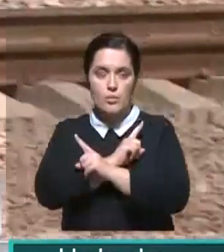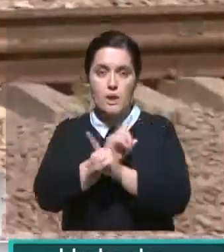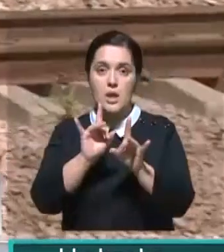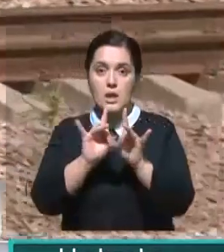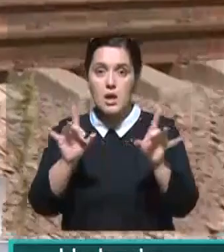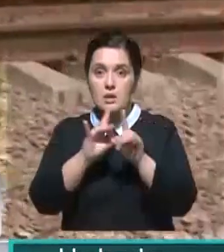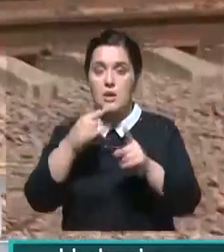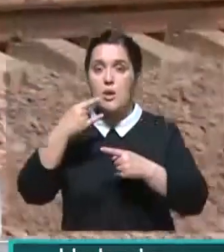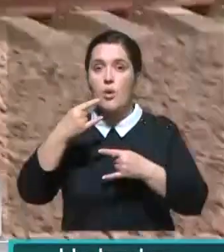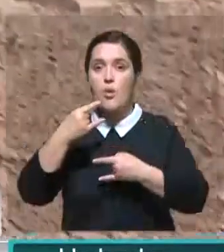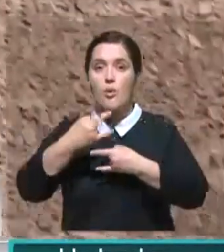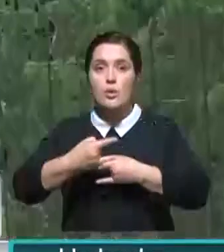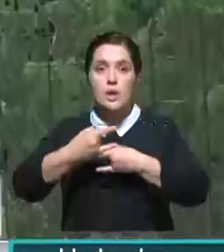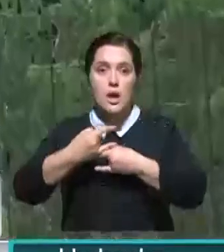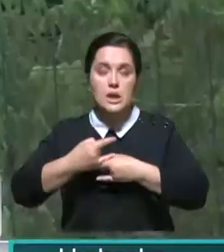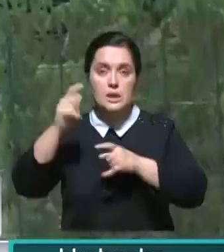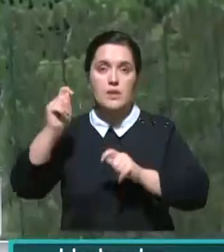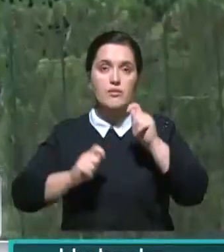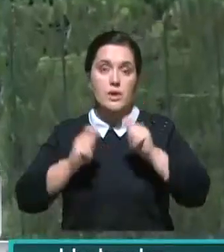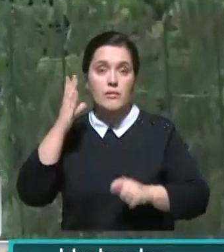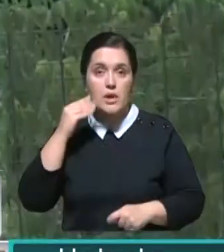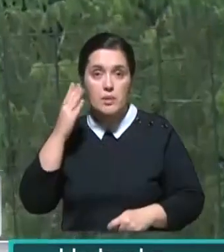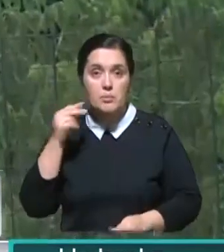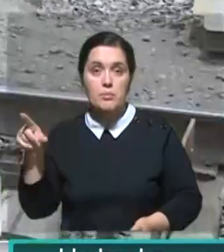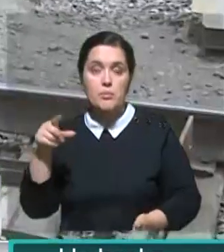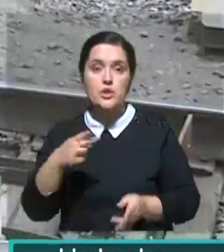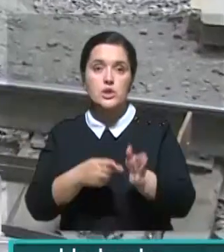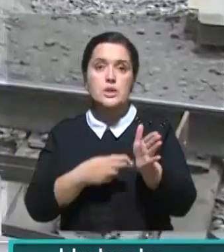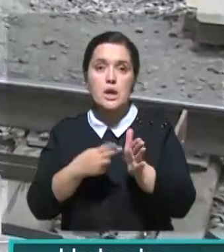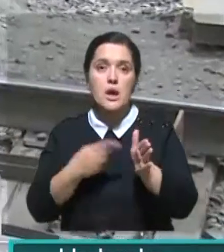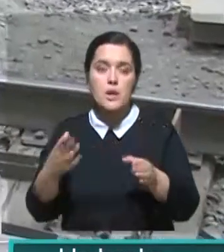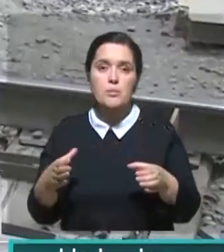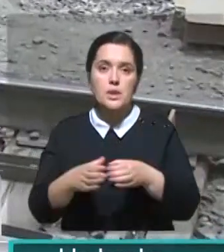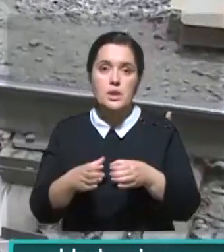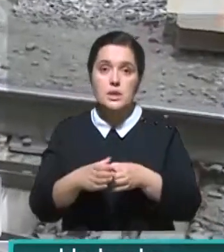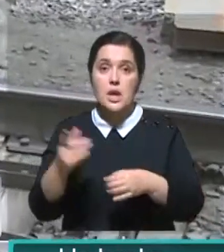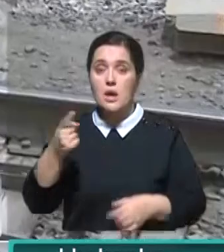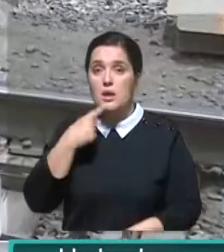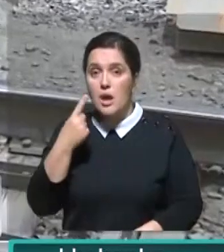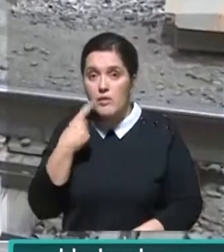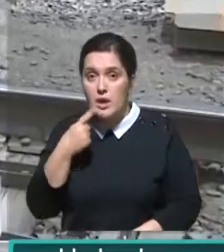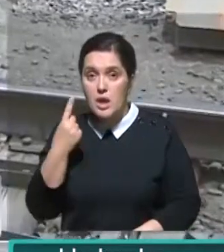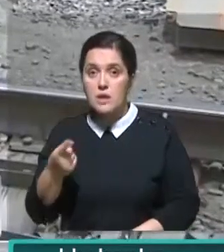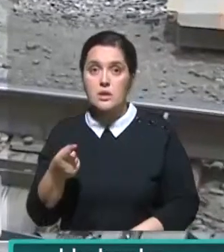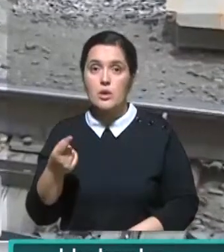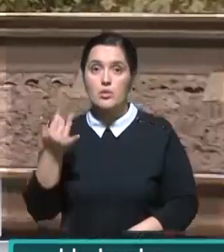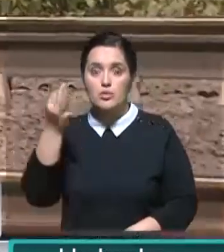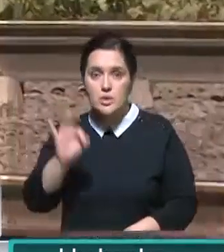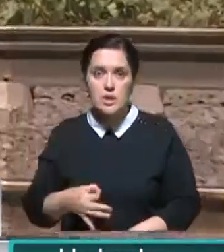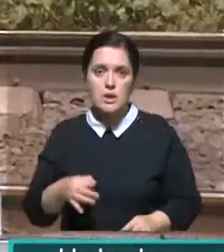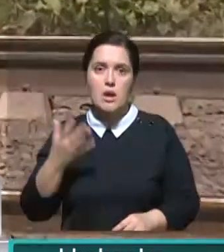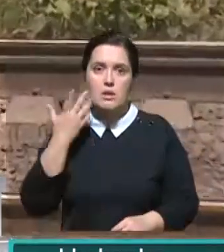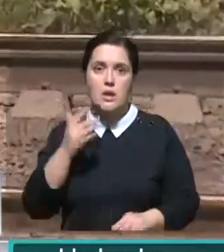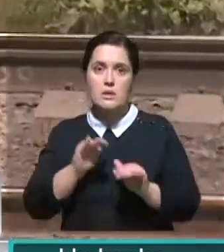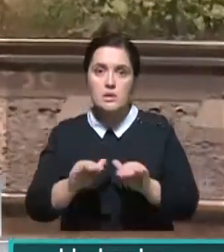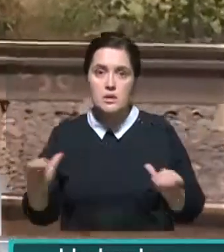Об этом рассказали сегодня на онлайн-конференции в Алматы представители ЖД-предприятия. Специалисты говорят, в последнее время также участились